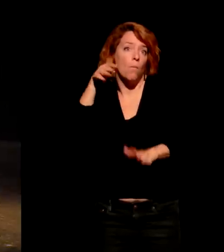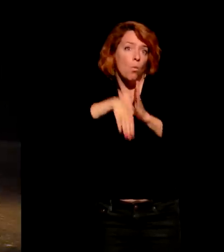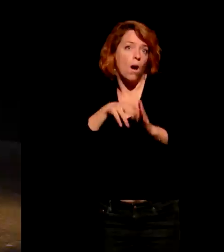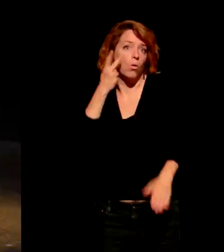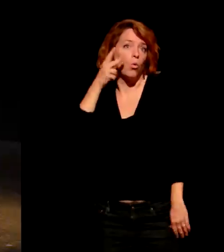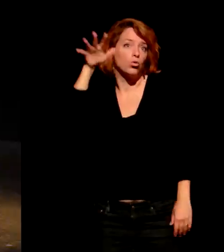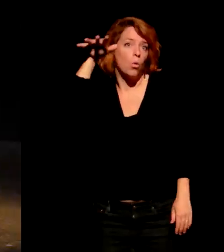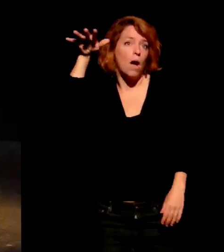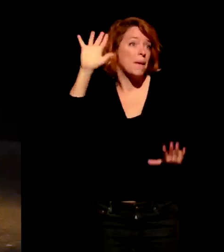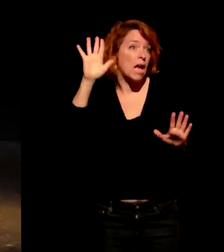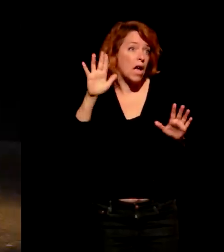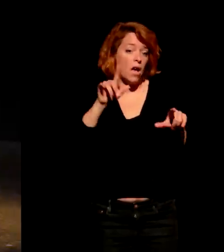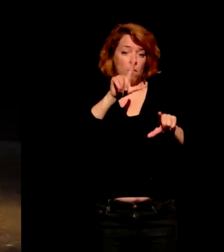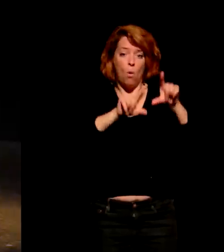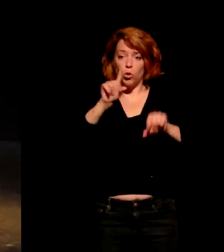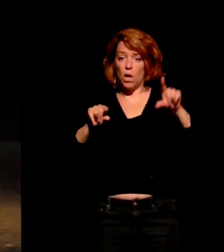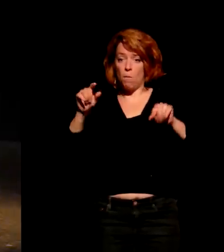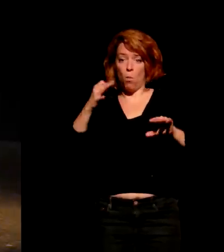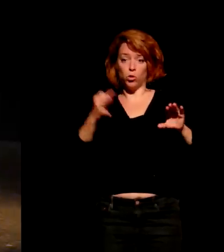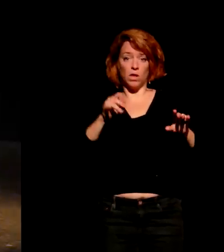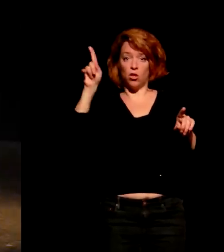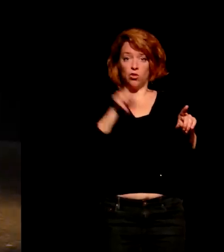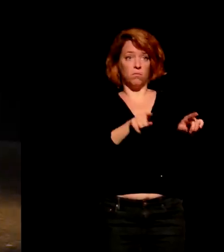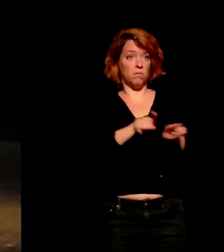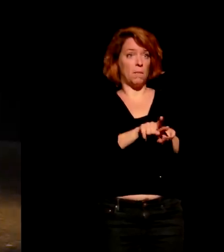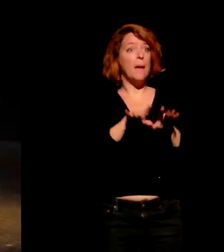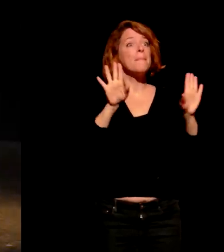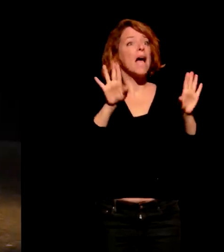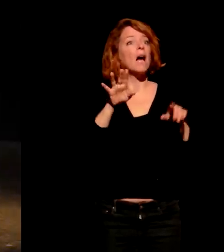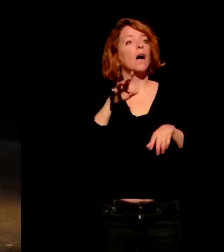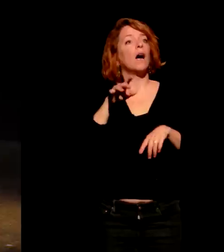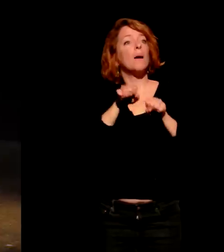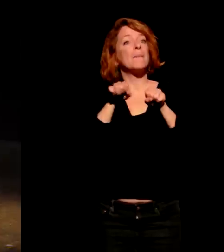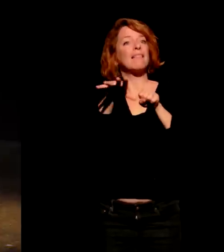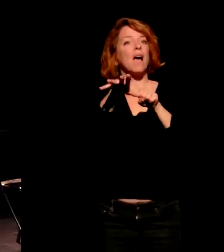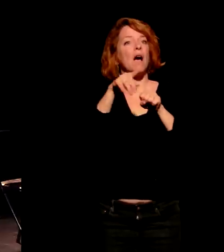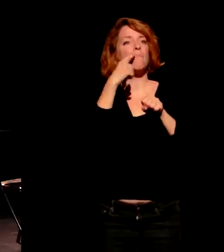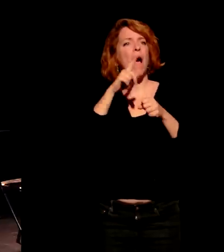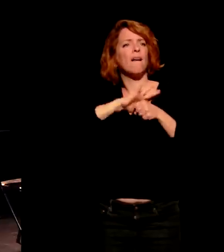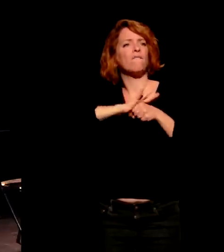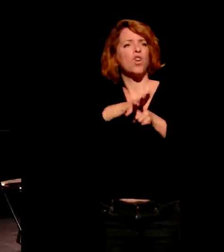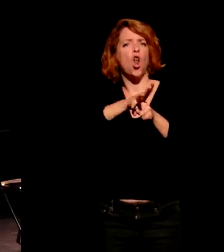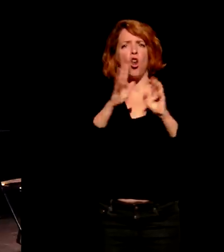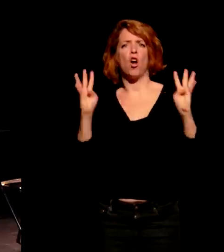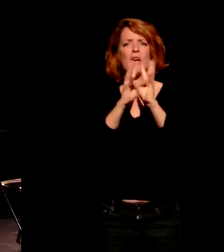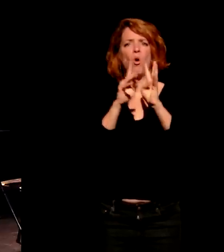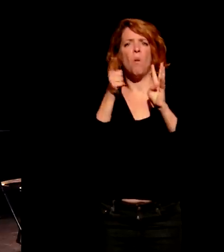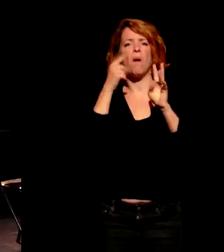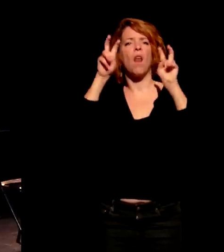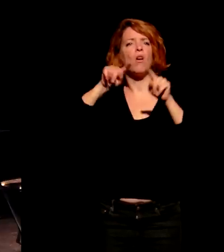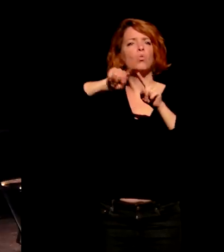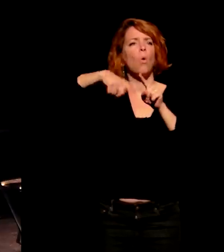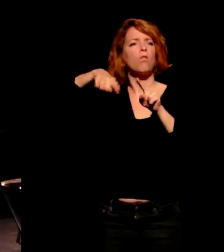en proportion, il y en a partout à peu près pareil. Et pourtant, les médias, quand ils parlent de viol en réunion, ils ne parlent que des tournantes qu'il se passe dans des caves, dans des